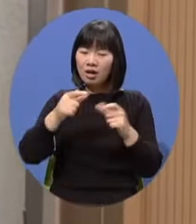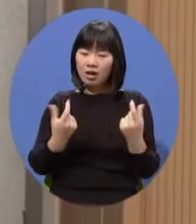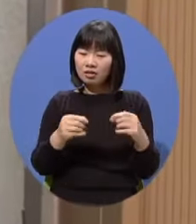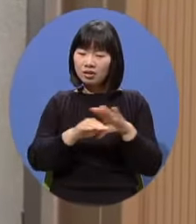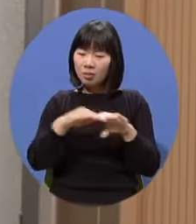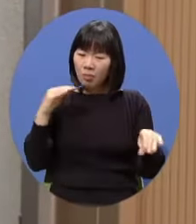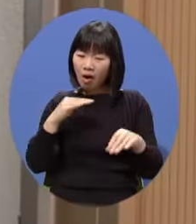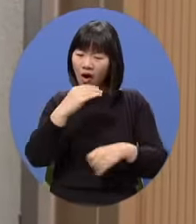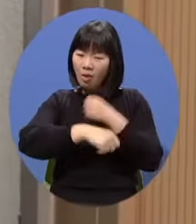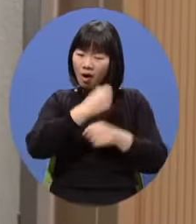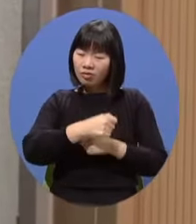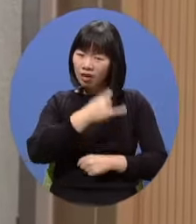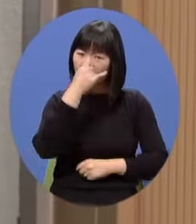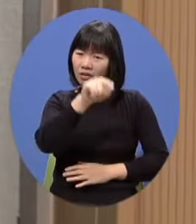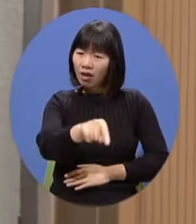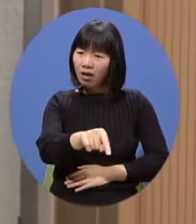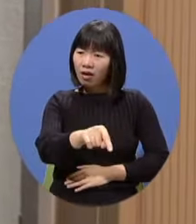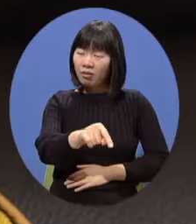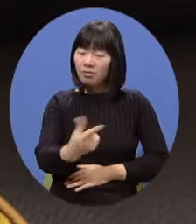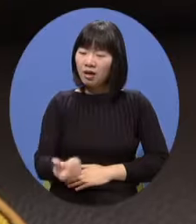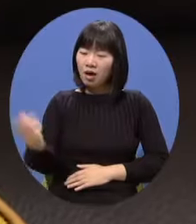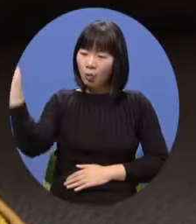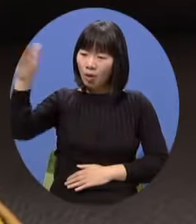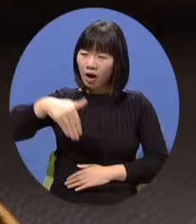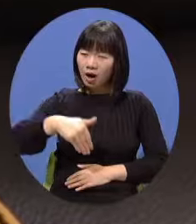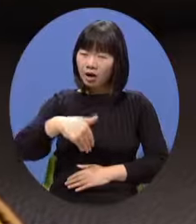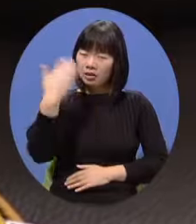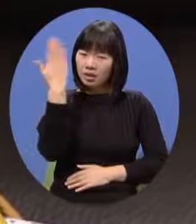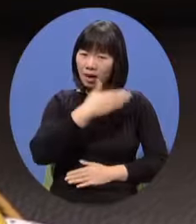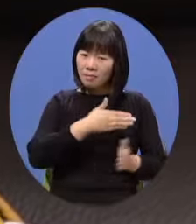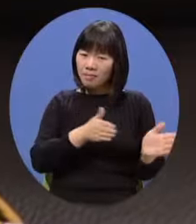벗어놓으라 그랬어? 빨리 와서 예쁘게 앉나?